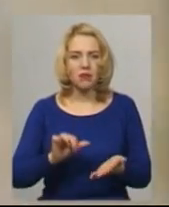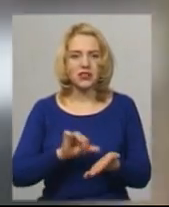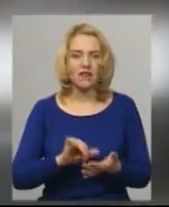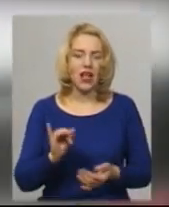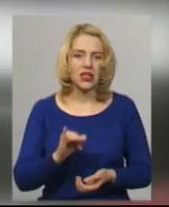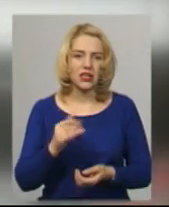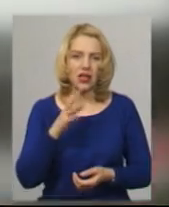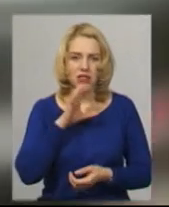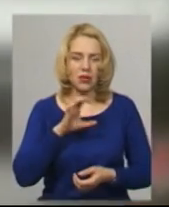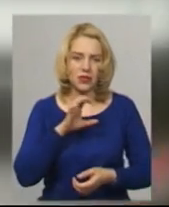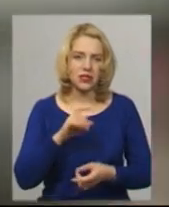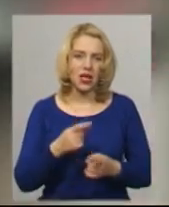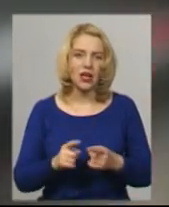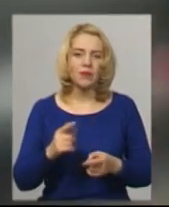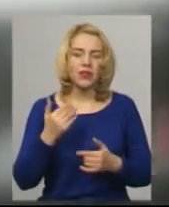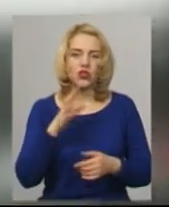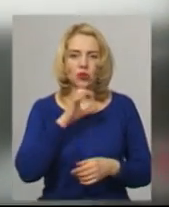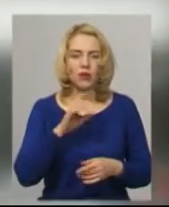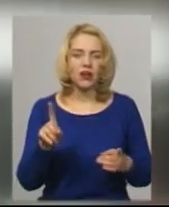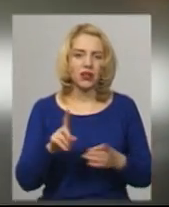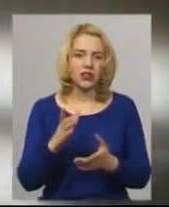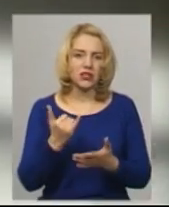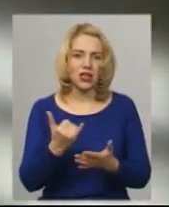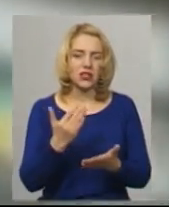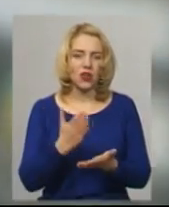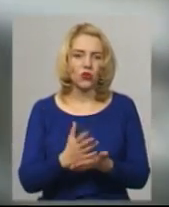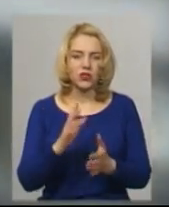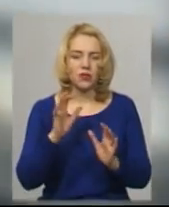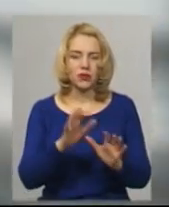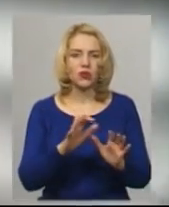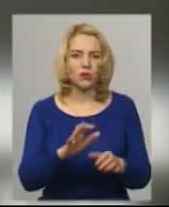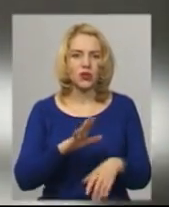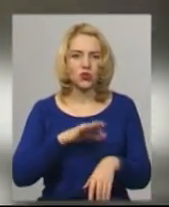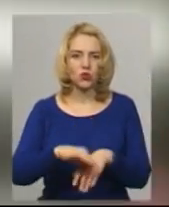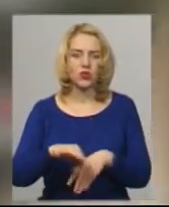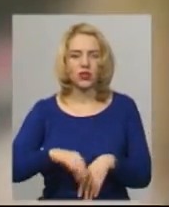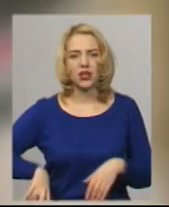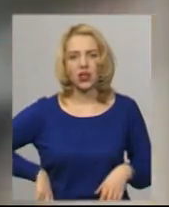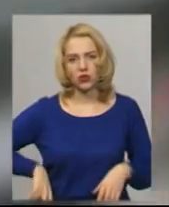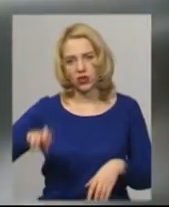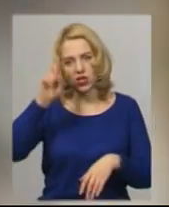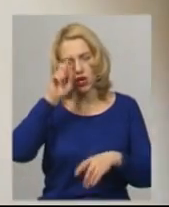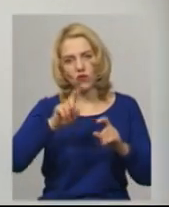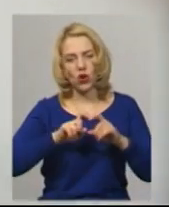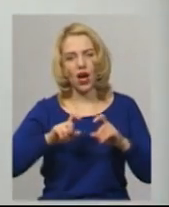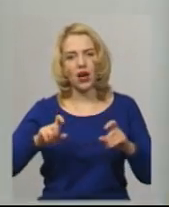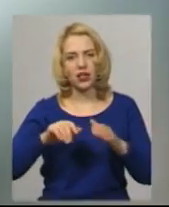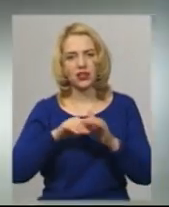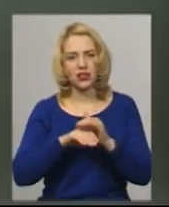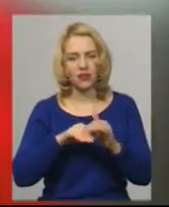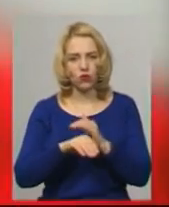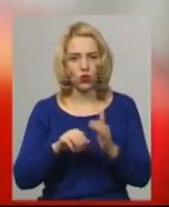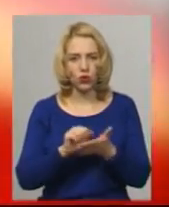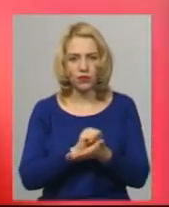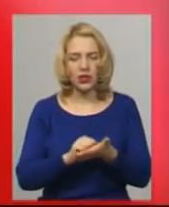Олена Голубнича. Додає, над собакою, яка зараз знаходиться під їх опікою, познущався директор Державного архіву Хмельницької області